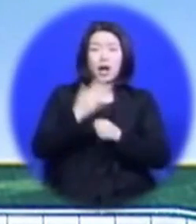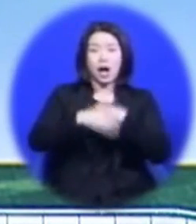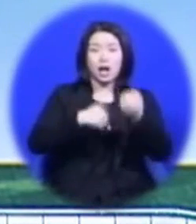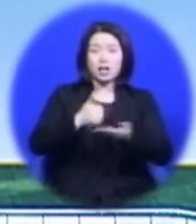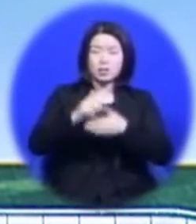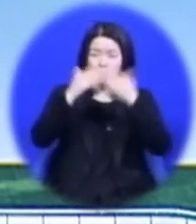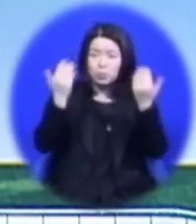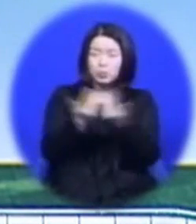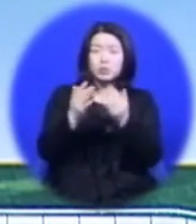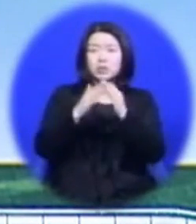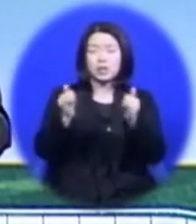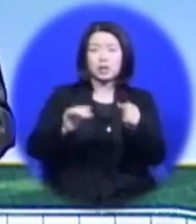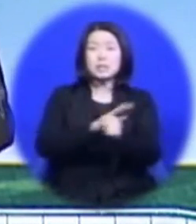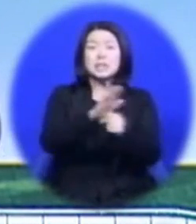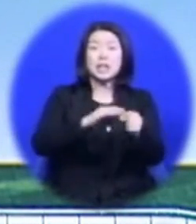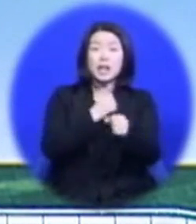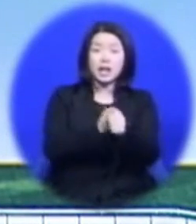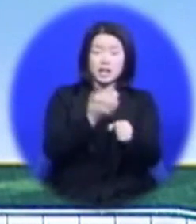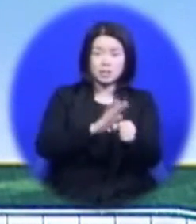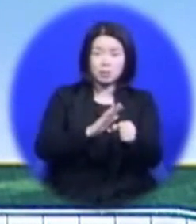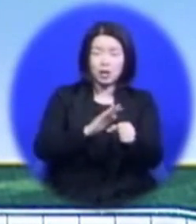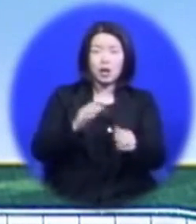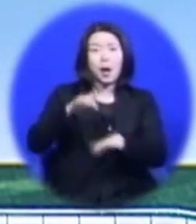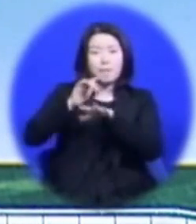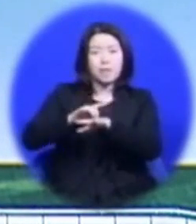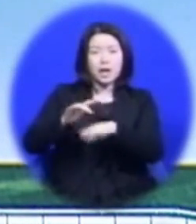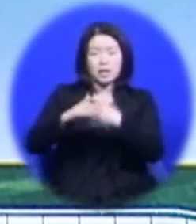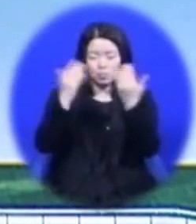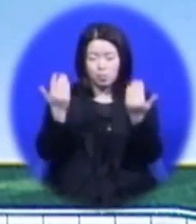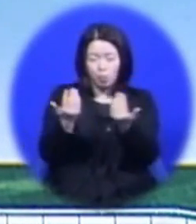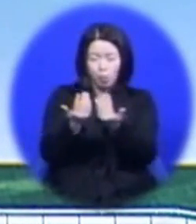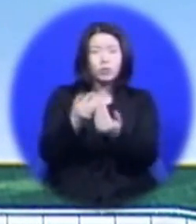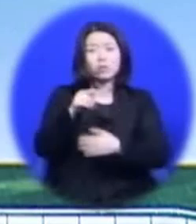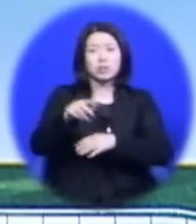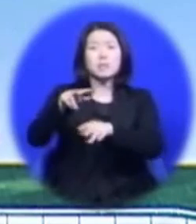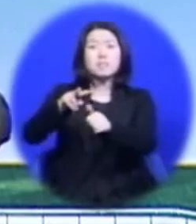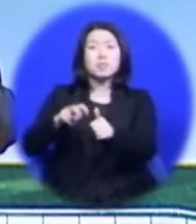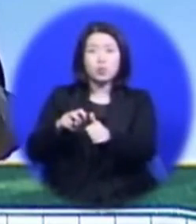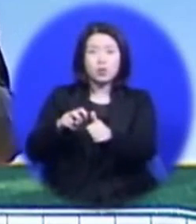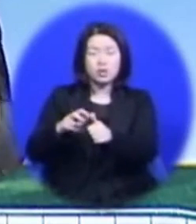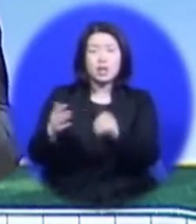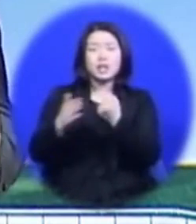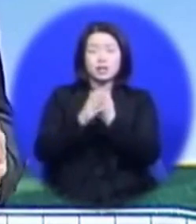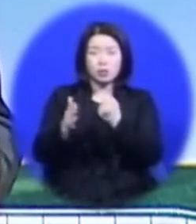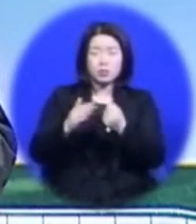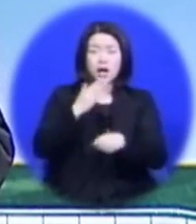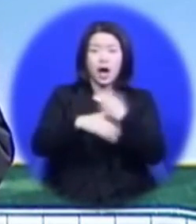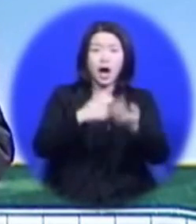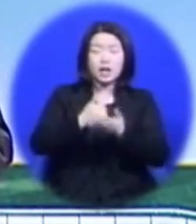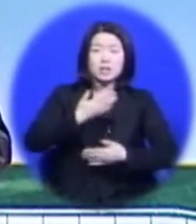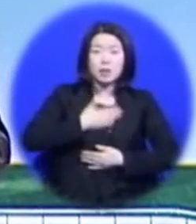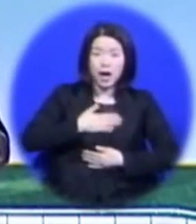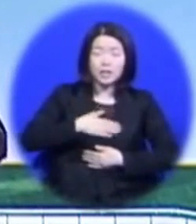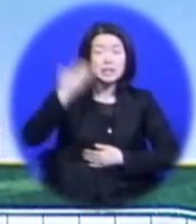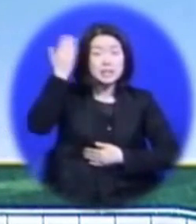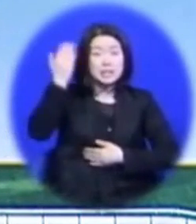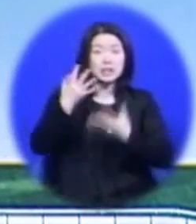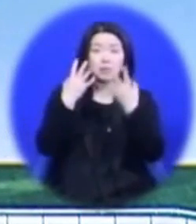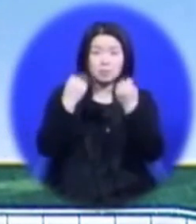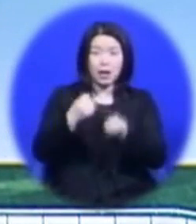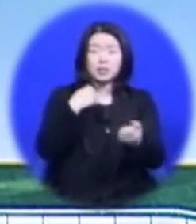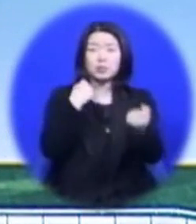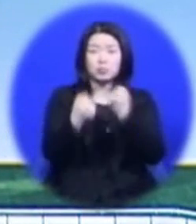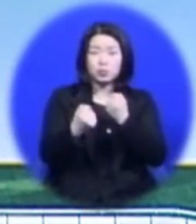사람을 사랑하시지만 마귀는 모든 것을 미워합니다. 그러므로 하나님을 아는 지식이 많은데도